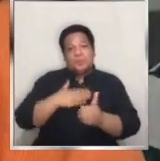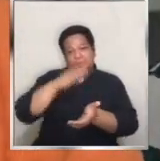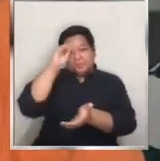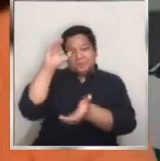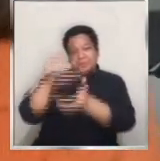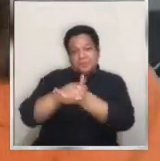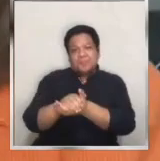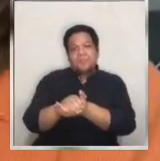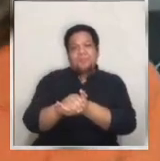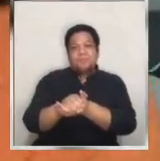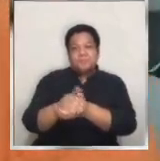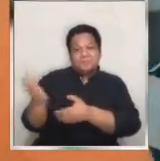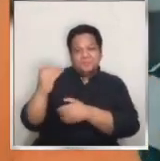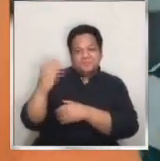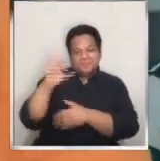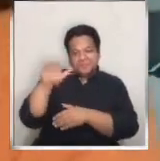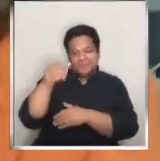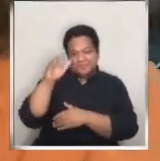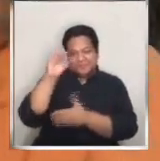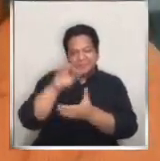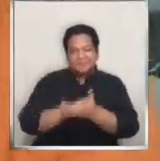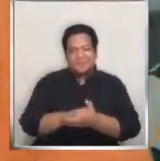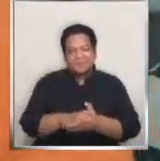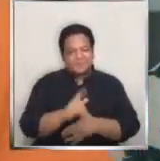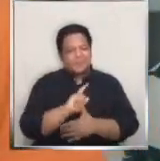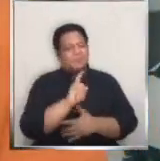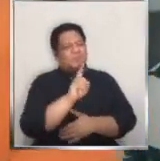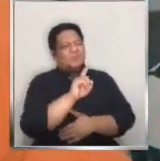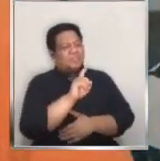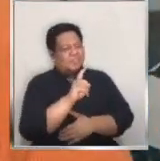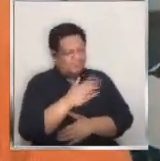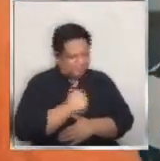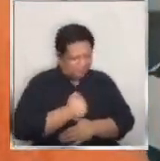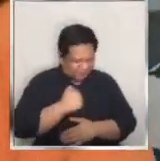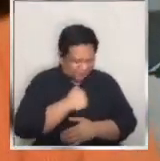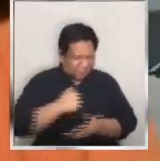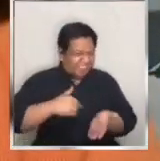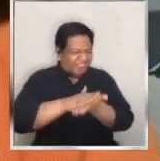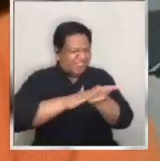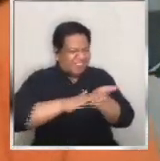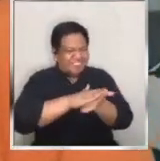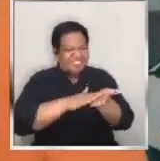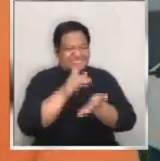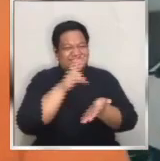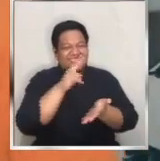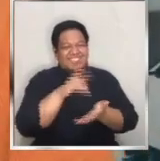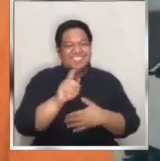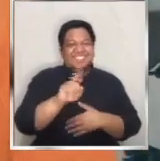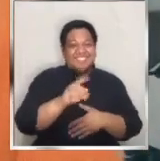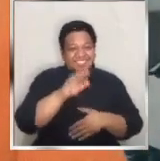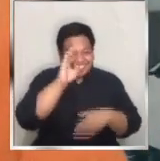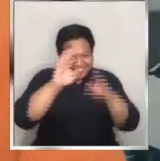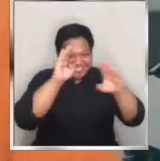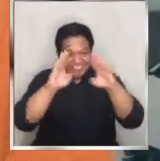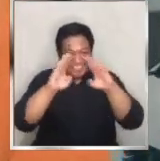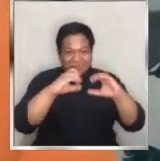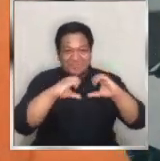dito. Bakit? Ano ba yan? Ay, sorry, nag-ugas pa ako ng pinggan. Ano ba to? Hello mga kapuso, I missed